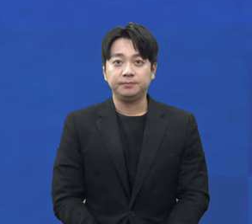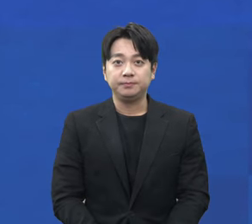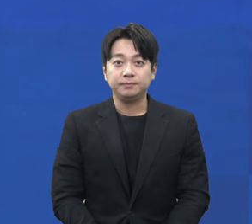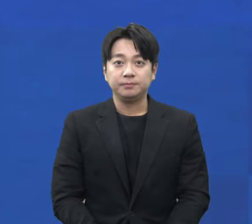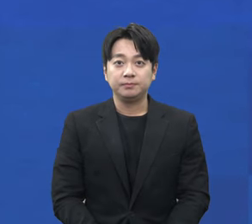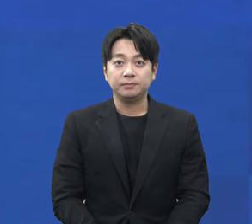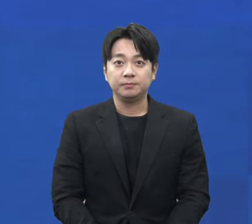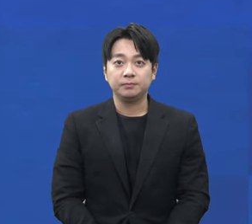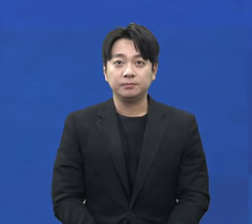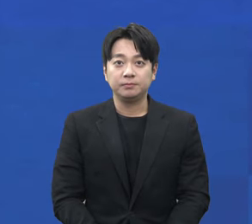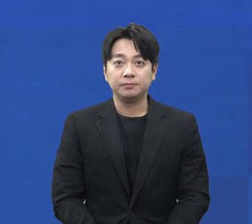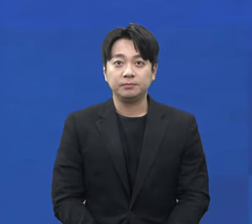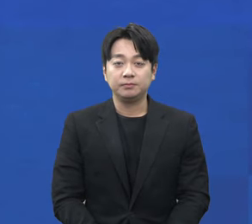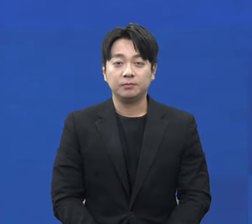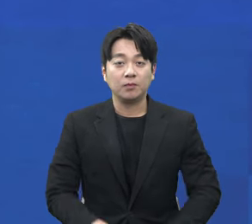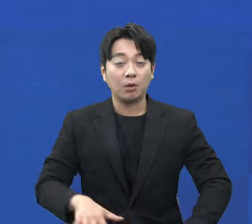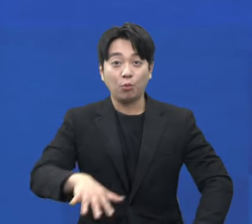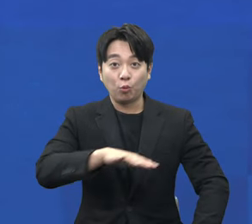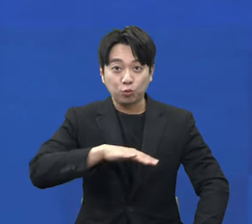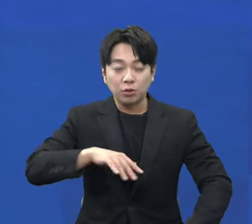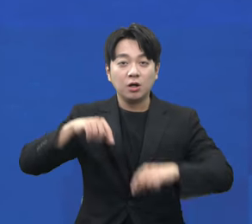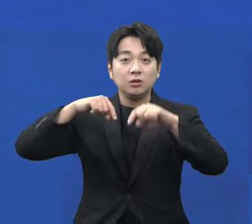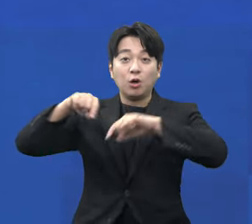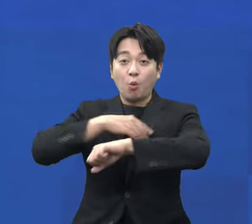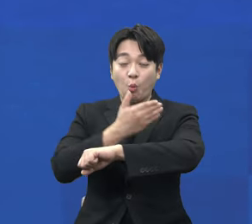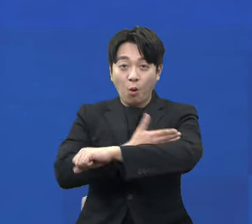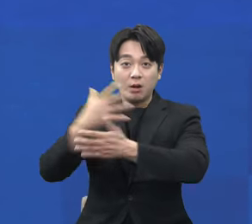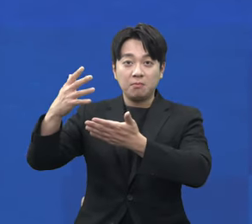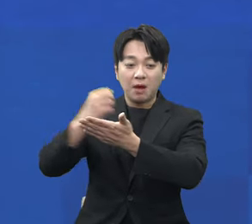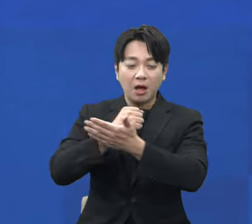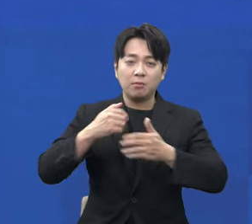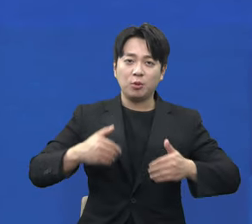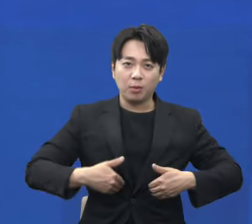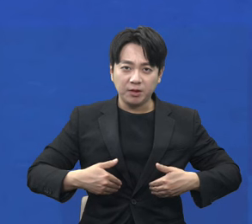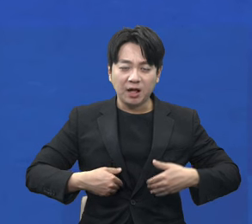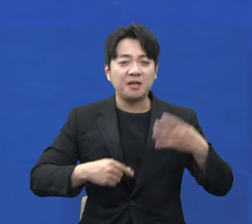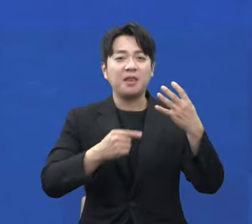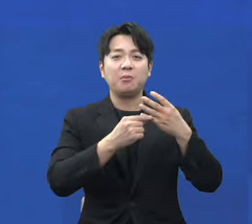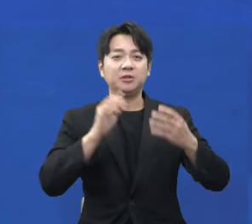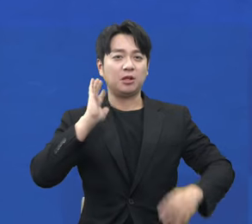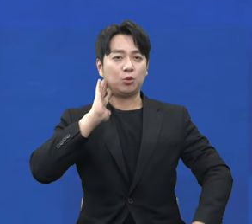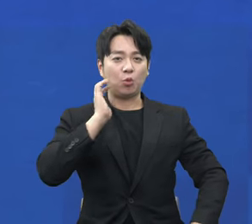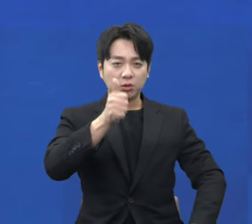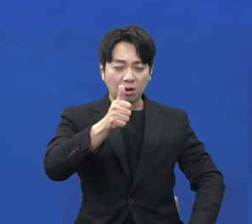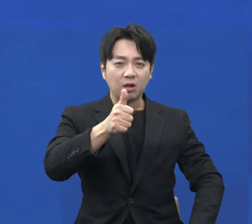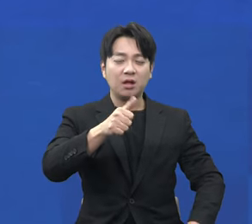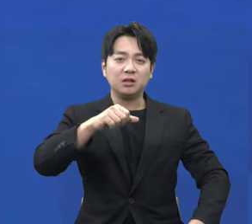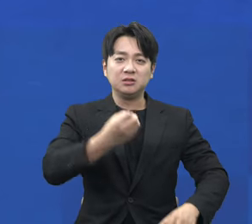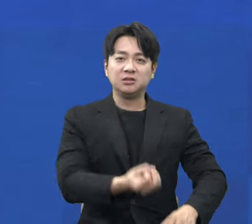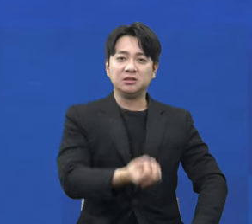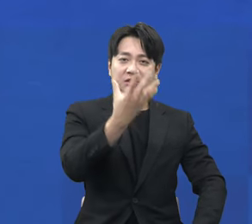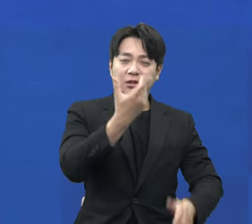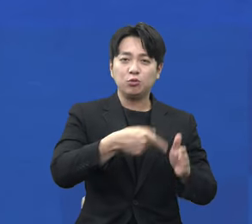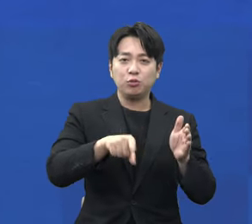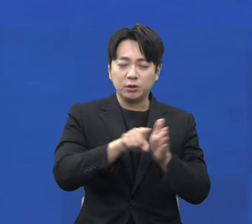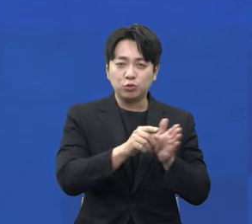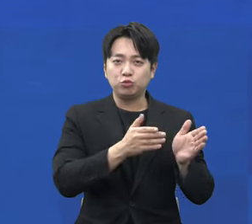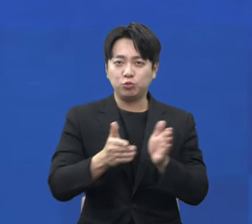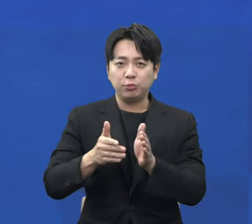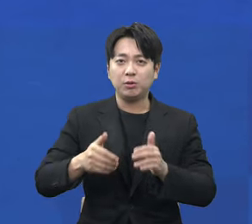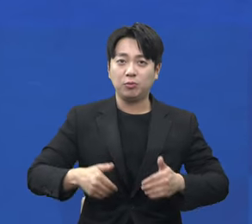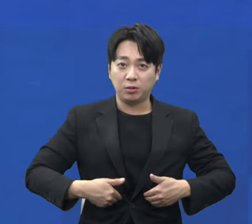우리는 집권해야 합니다 사기 민주정부를 탄생시켜야 합니다 그러기 위해서는 우리를 돌아볼